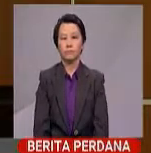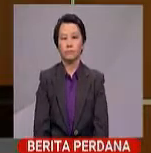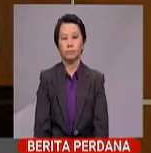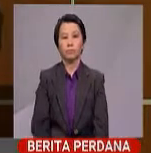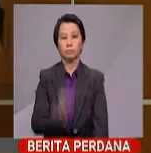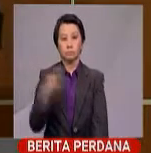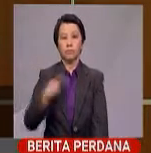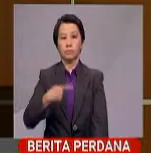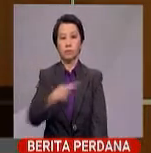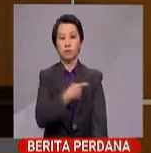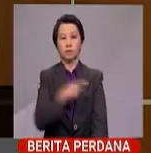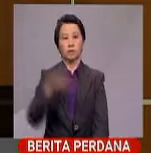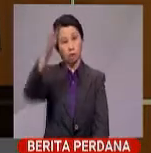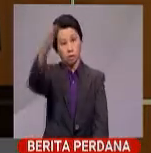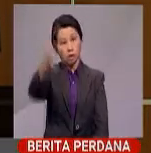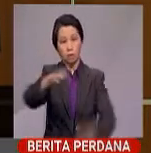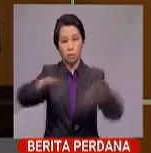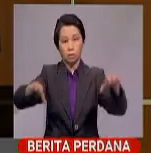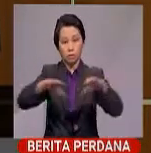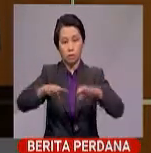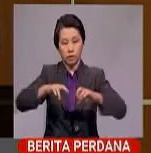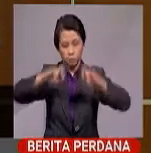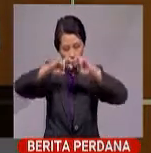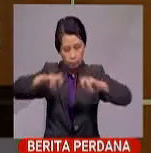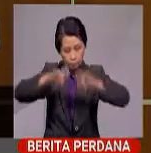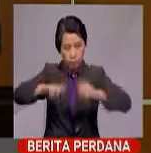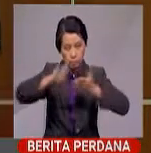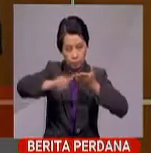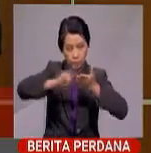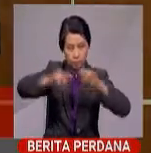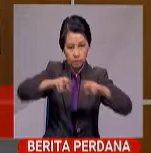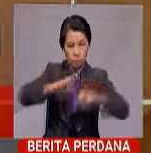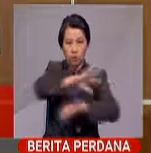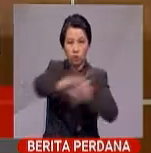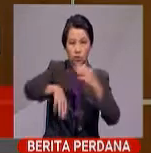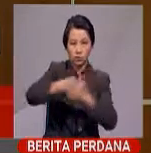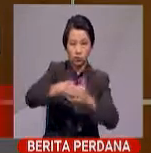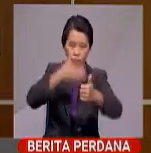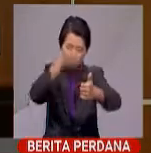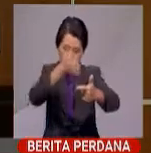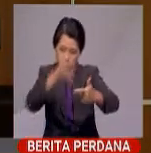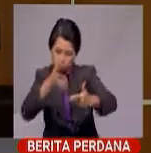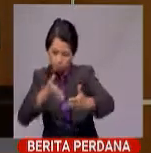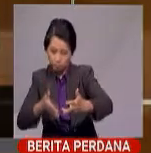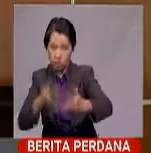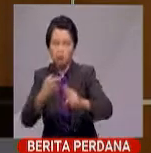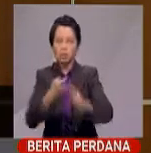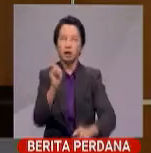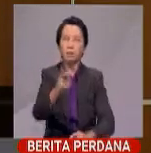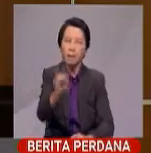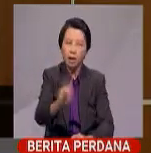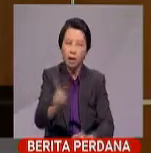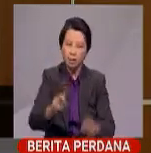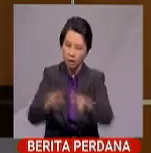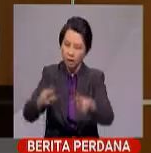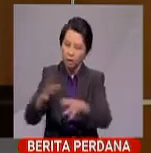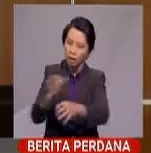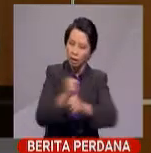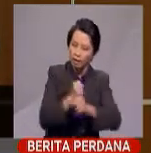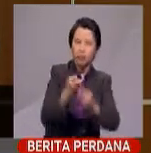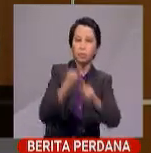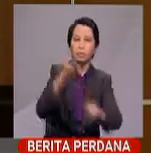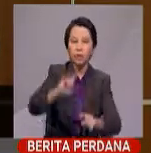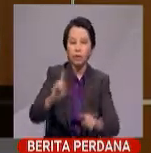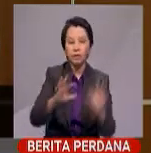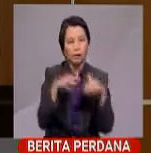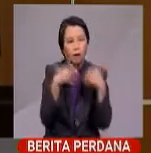Kita akan menjalankan siasatan semua angle. Daripada mana audio itu diperolehi,